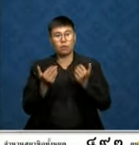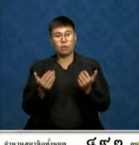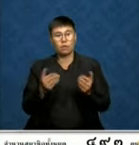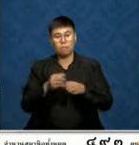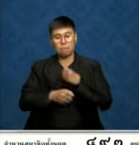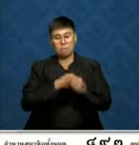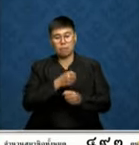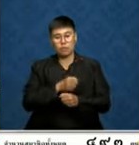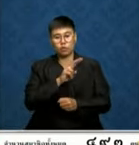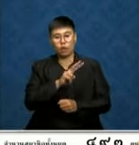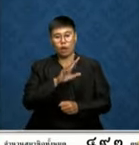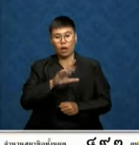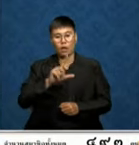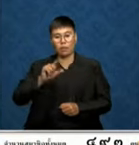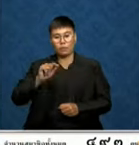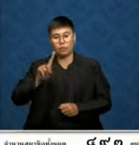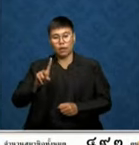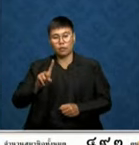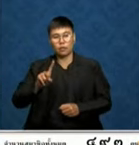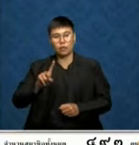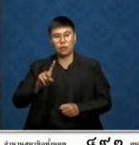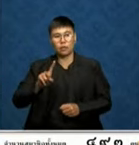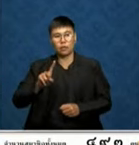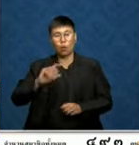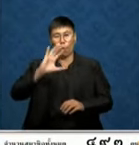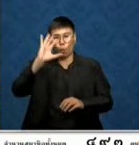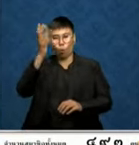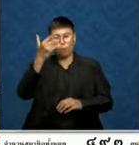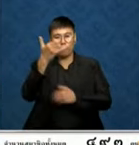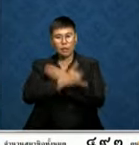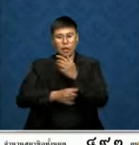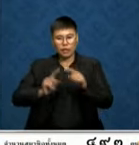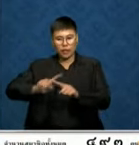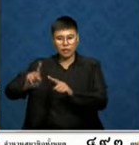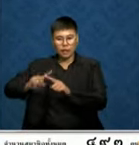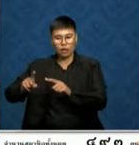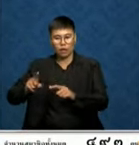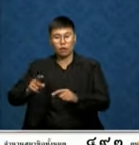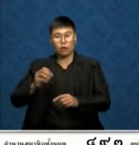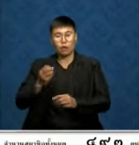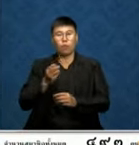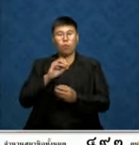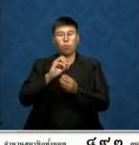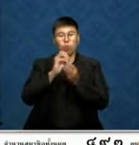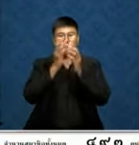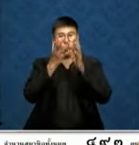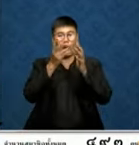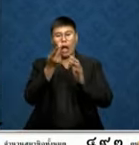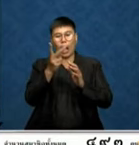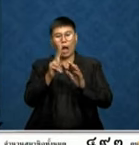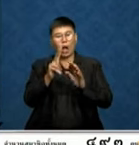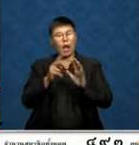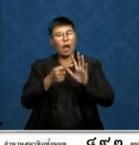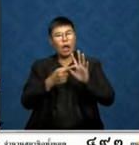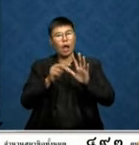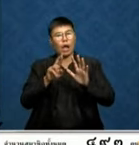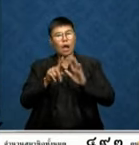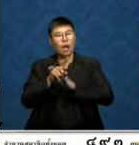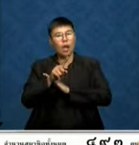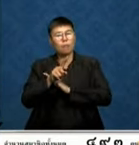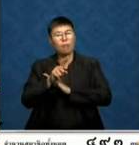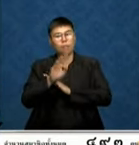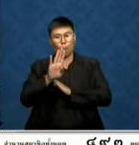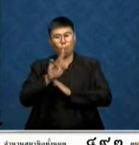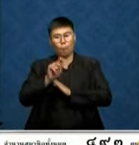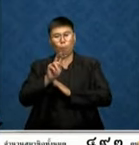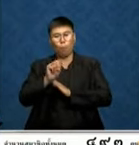ปี2521นะครับทั่วโลกปล่อยก๊าซเรือนกระจกรวมกันทั้งหมด 52,000 ล้านตันนะครับหรือซึ่งทำให้อุ